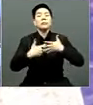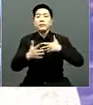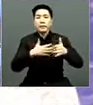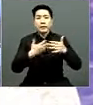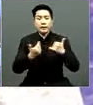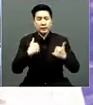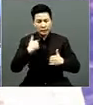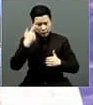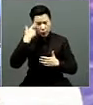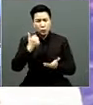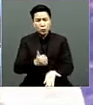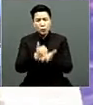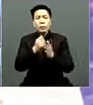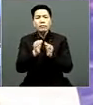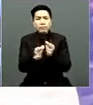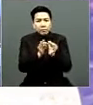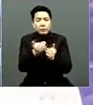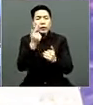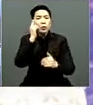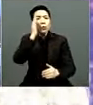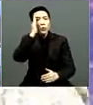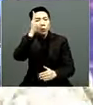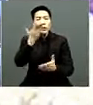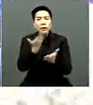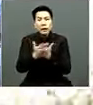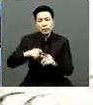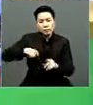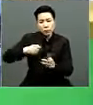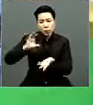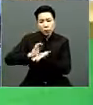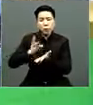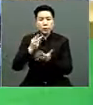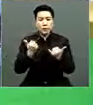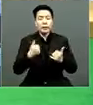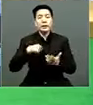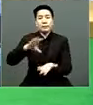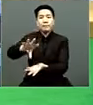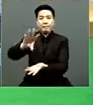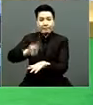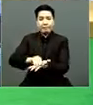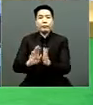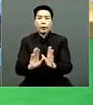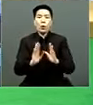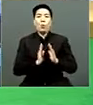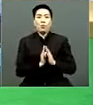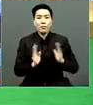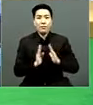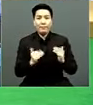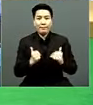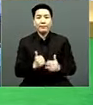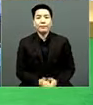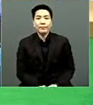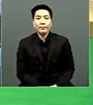ให ้ แจกแจงมาในโอกาสต่อไปด้วยครับขอบคุณครับ ขอบพระคุณครับเดี๋ยวรับไว้นะครับกราบขอบพระคุณครับครับ